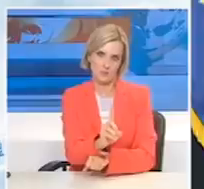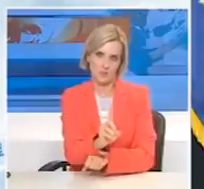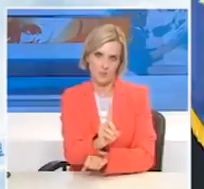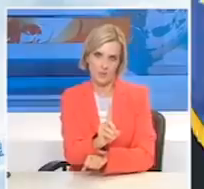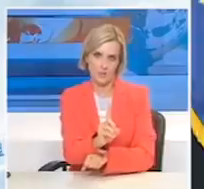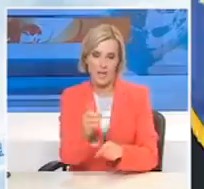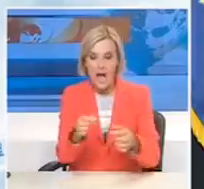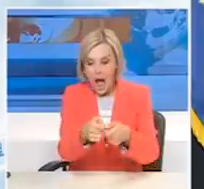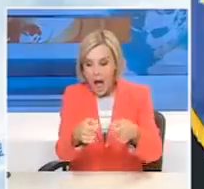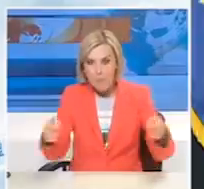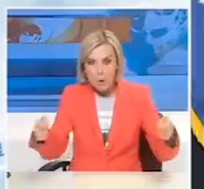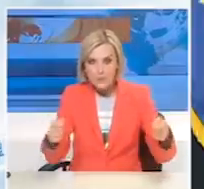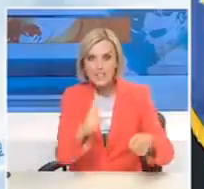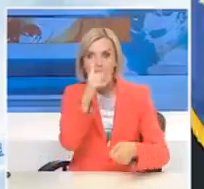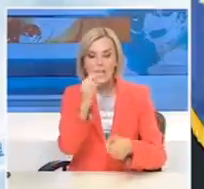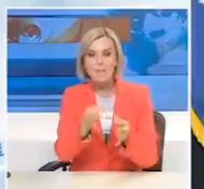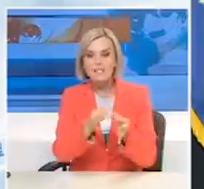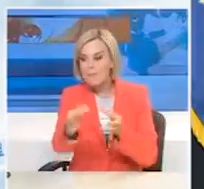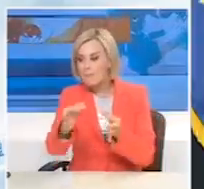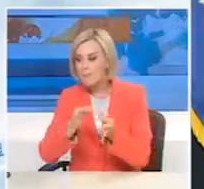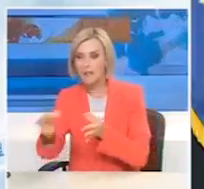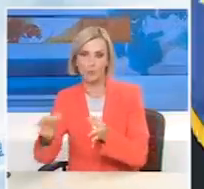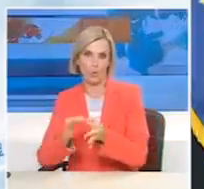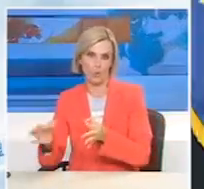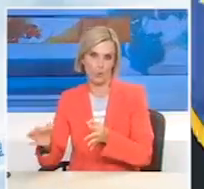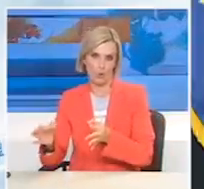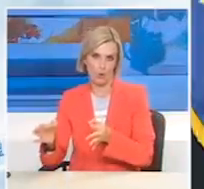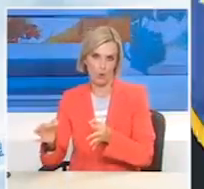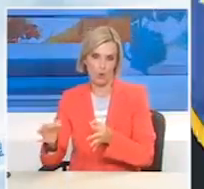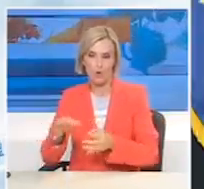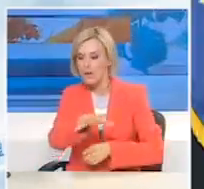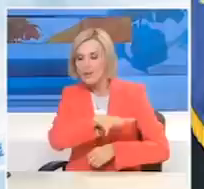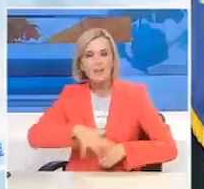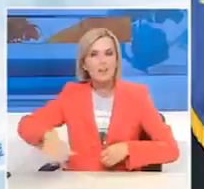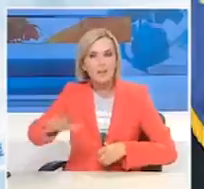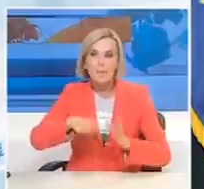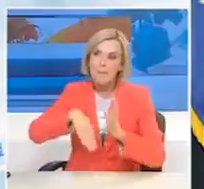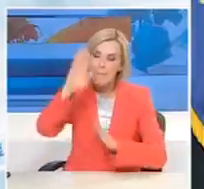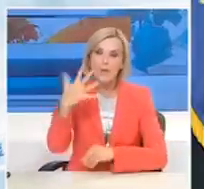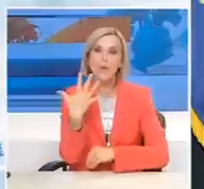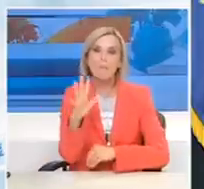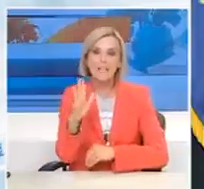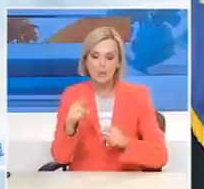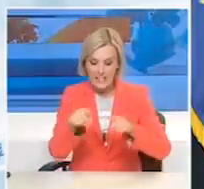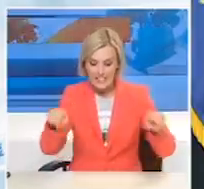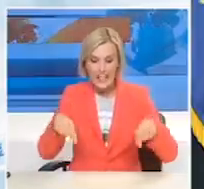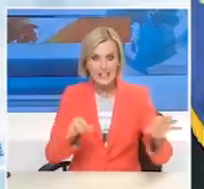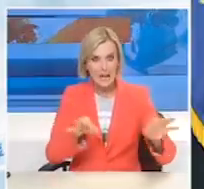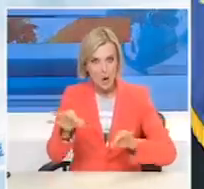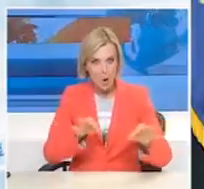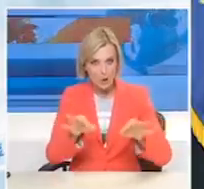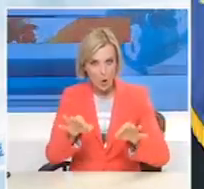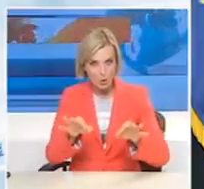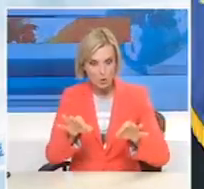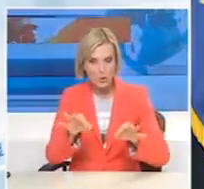με απόσταση 1,5 μέτρου μεταξύ τους προς όλες τις κατευθύνσεις. Για τους χώρους λατρείας που είναι άνω των 500 τετραγωνικών, ο